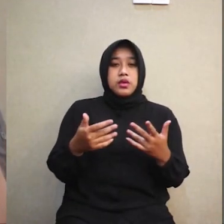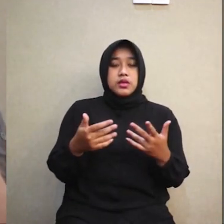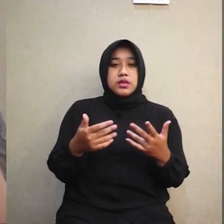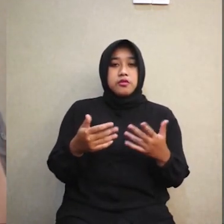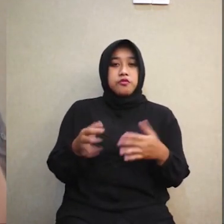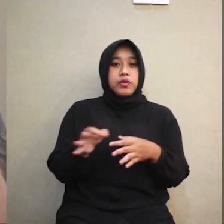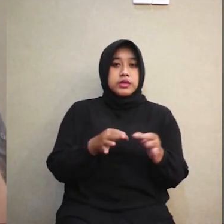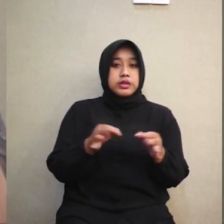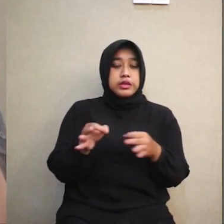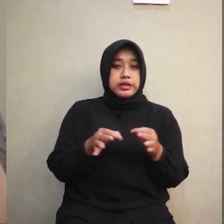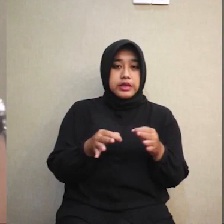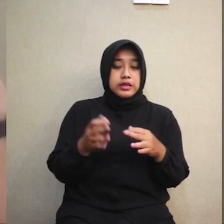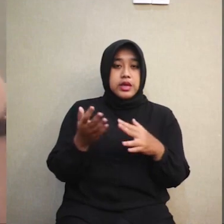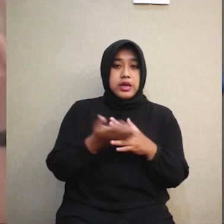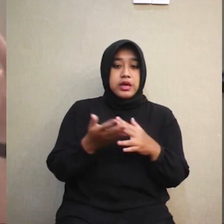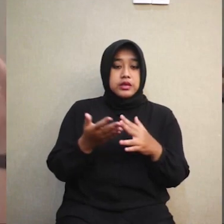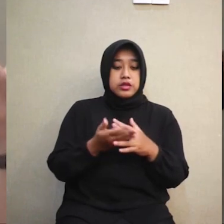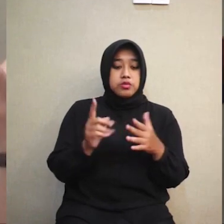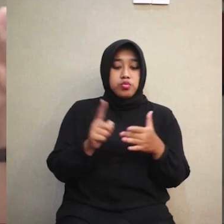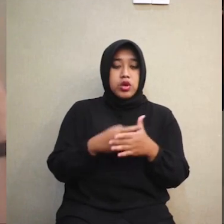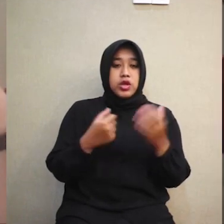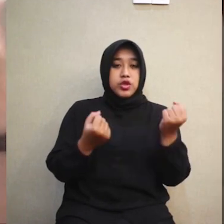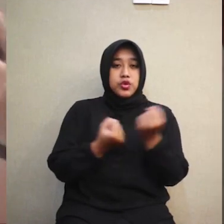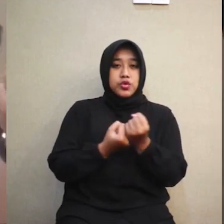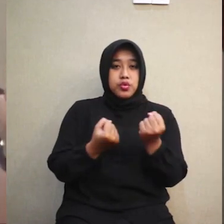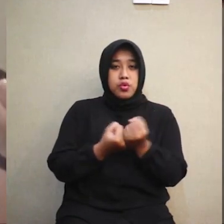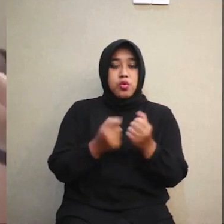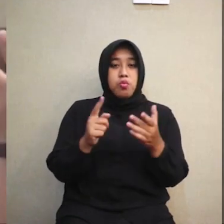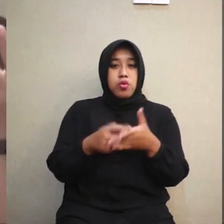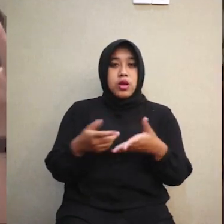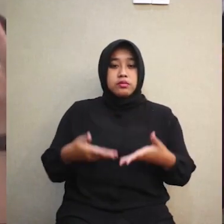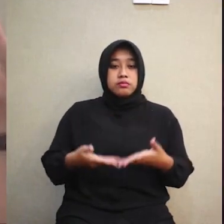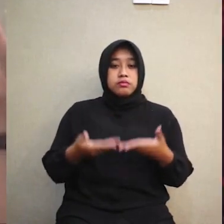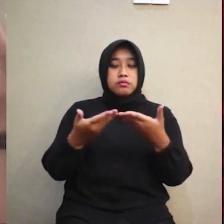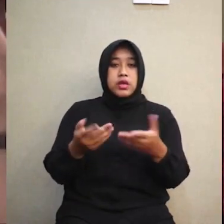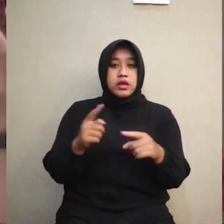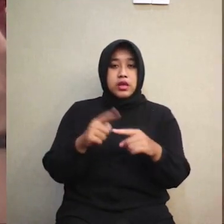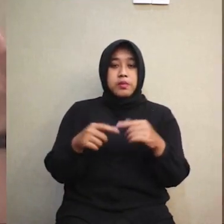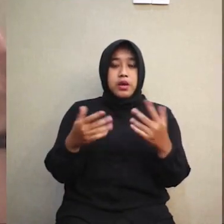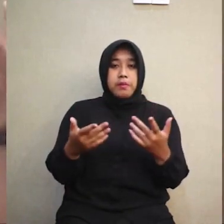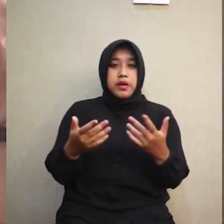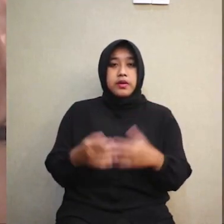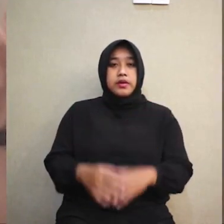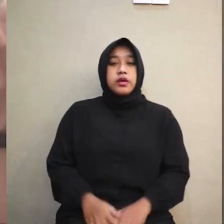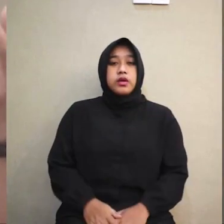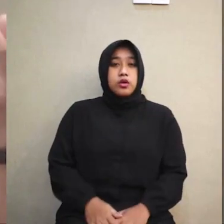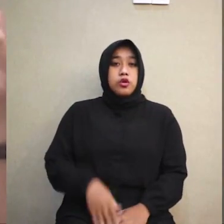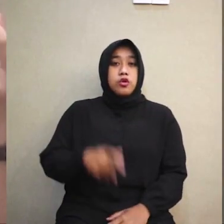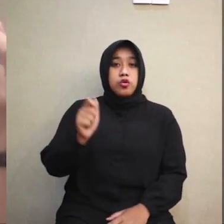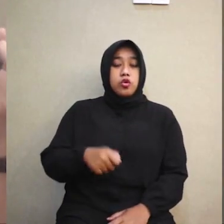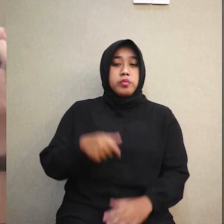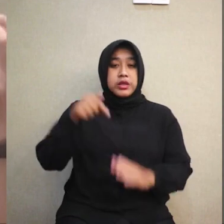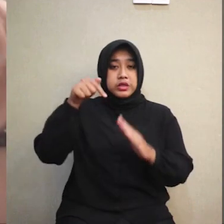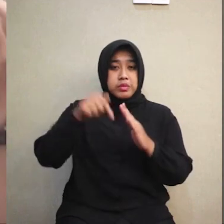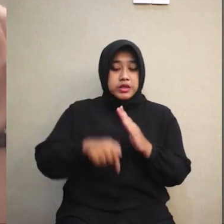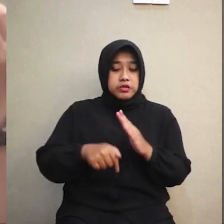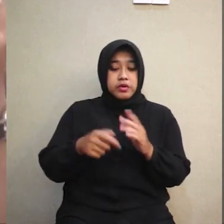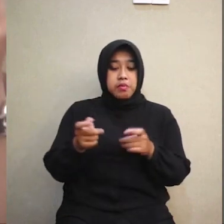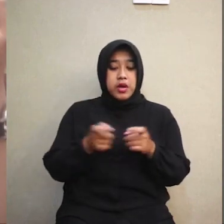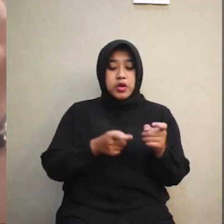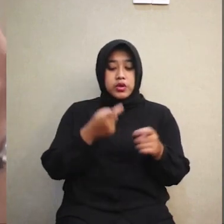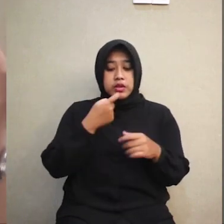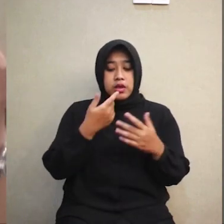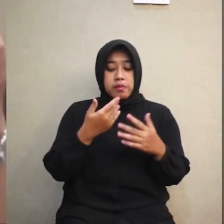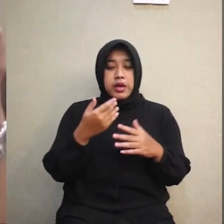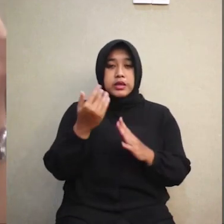sarana dan prasarana yang asasi politik udah mulai didukung gitu udah mulai disediakan tapi hukum yang lebih spesifik yang mengatur